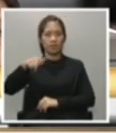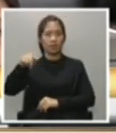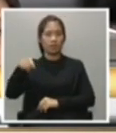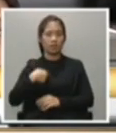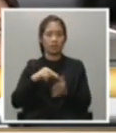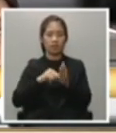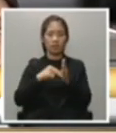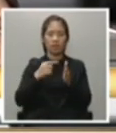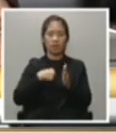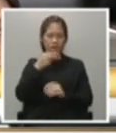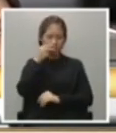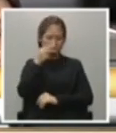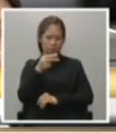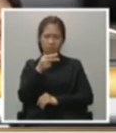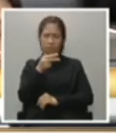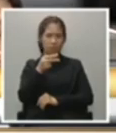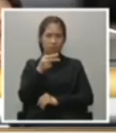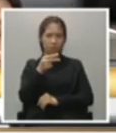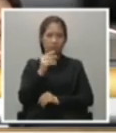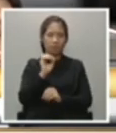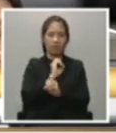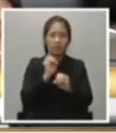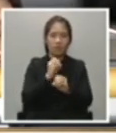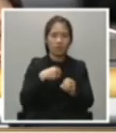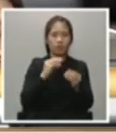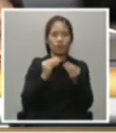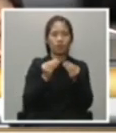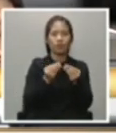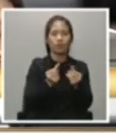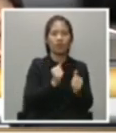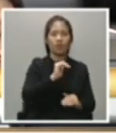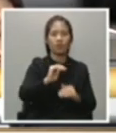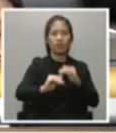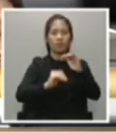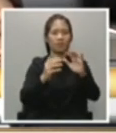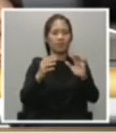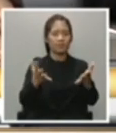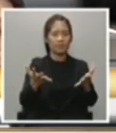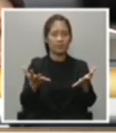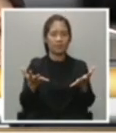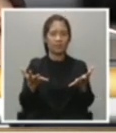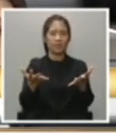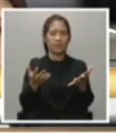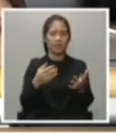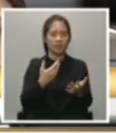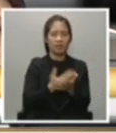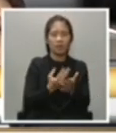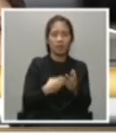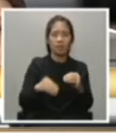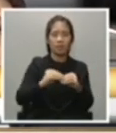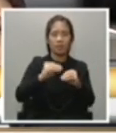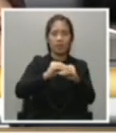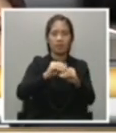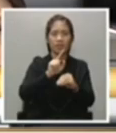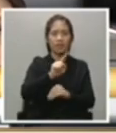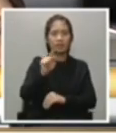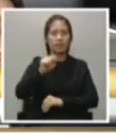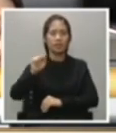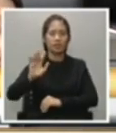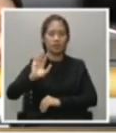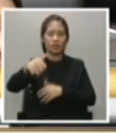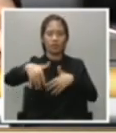ยว่าการเติบโตของตัวเลขนั้นไปผลิตดอกออกผลให้กับคน 1% ของประเ